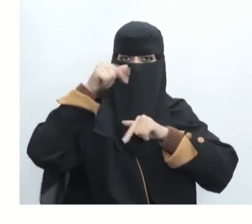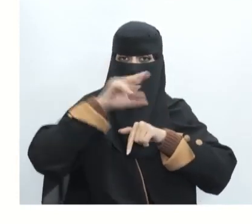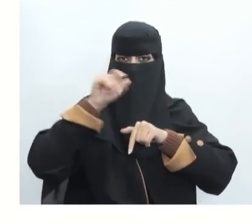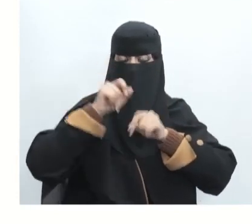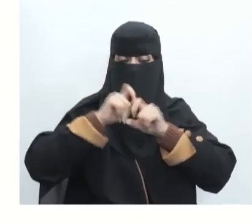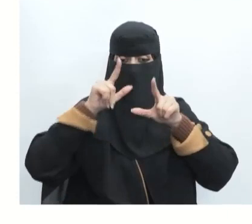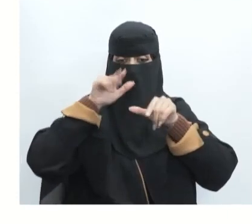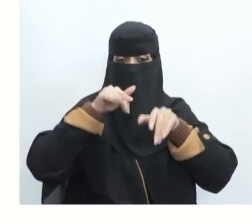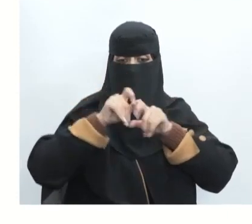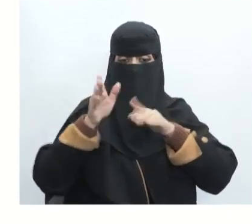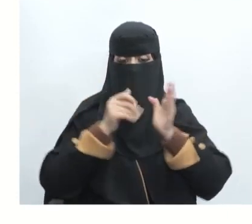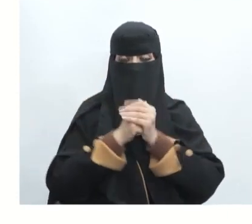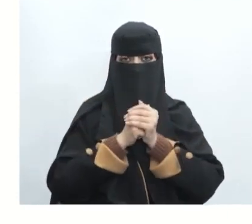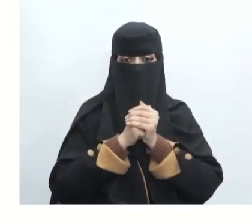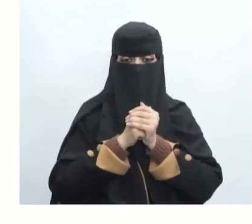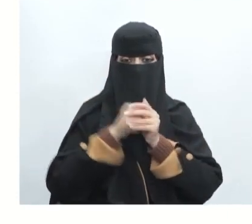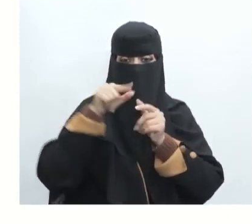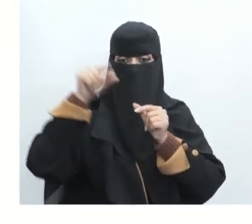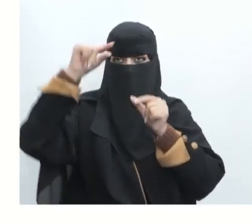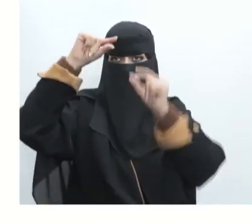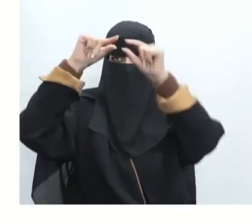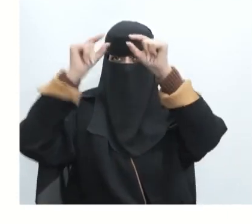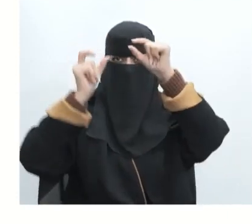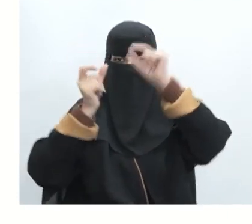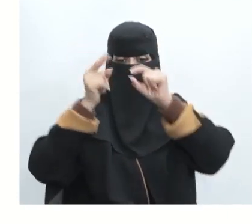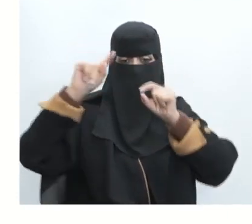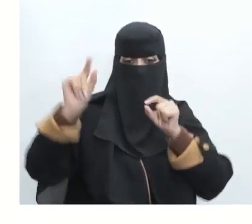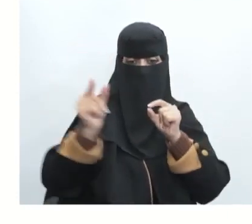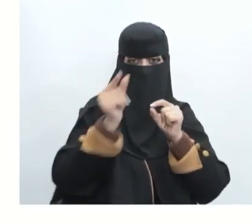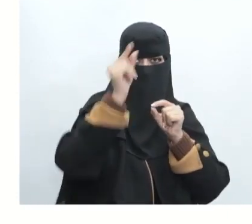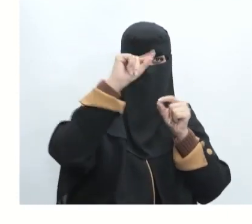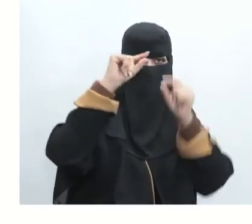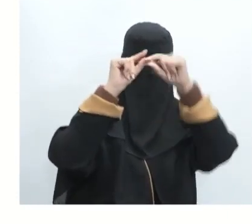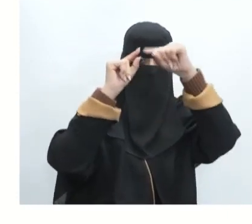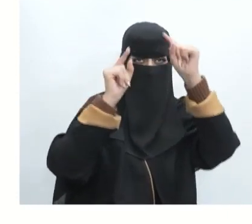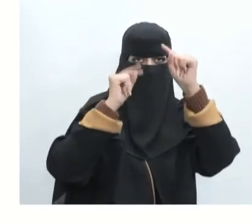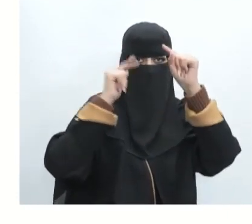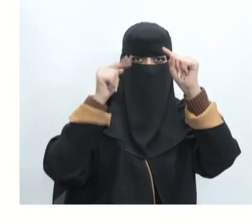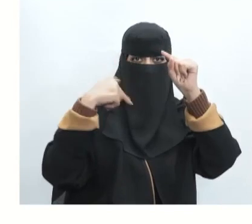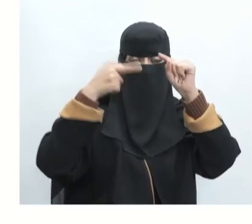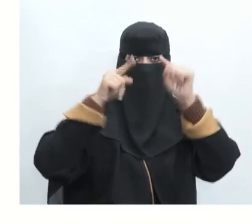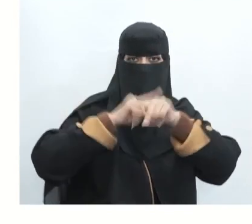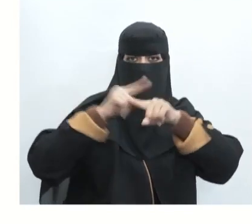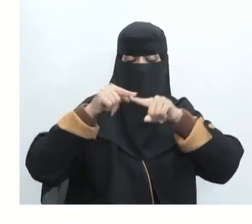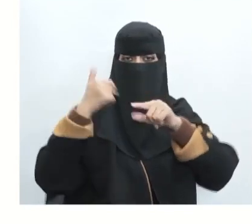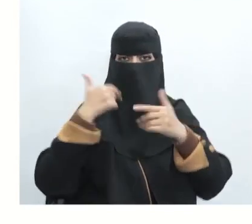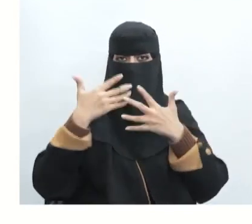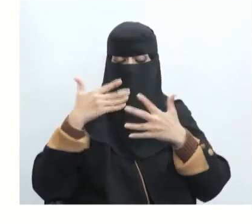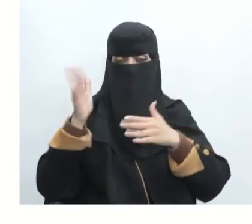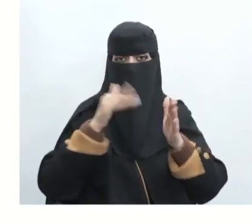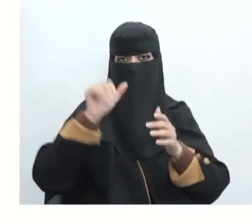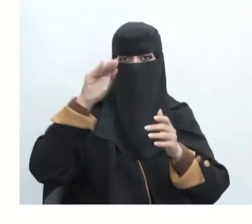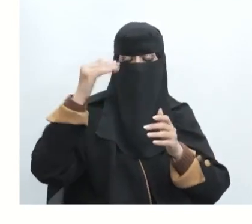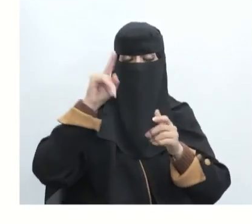هي موضحه امامنا في الخريطه نلاحظ انتقاله من مكه الى من مكه المكرمه الى الحبشه